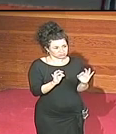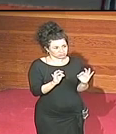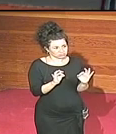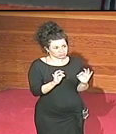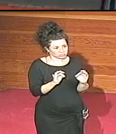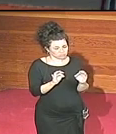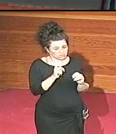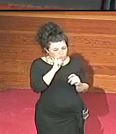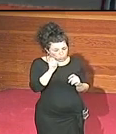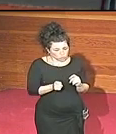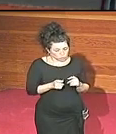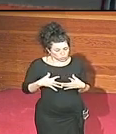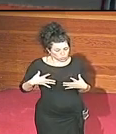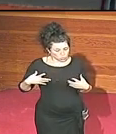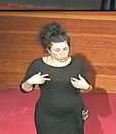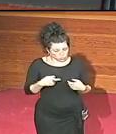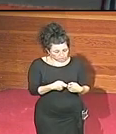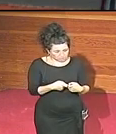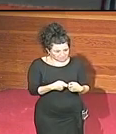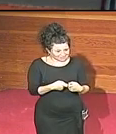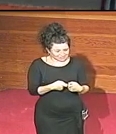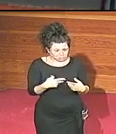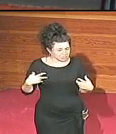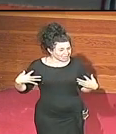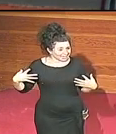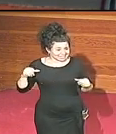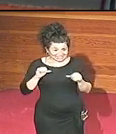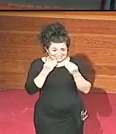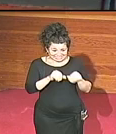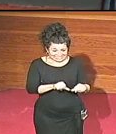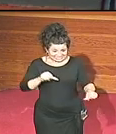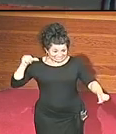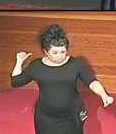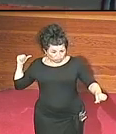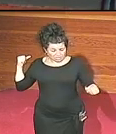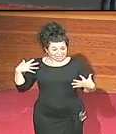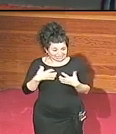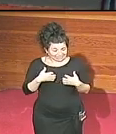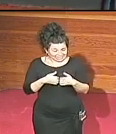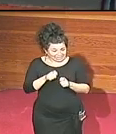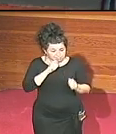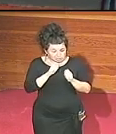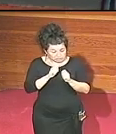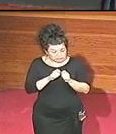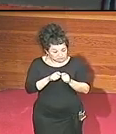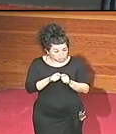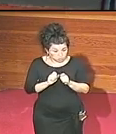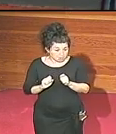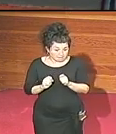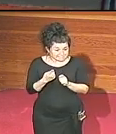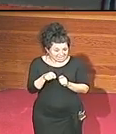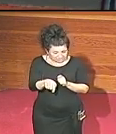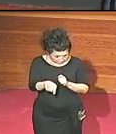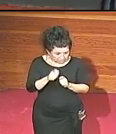Ukrainako gerra izan da, uste dut, kazetari gehien bildu duen gerra historia guztian, ez? Eta nola kontatu den gerra hori, ez? Eta, onbesteak